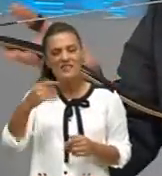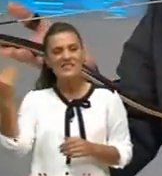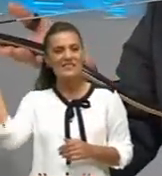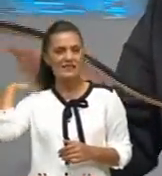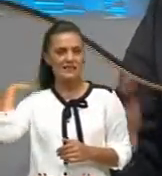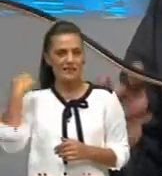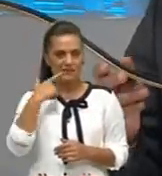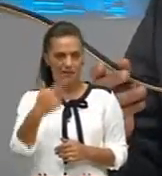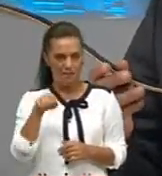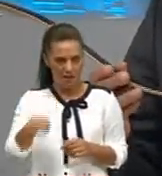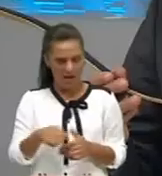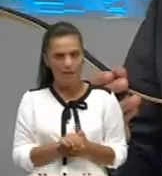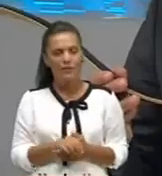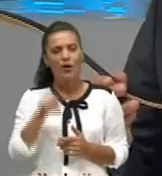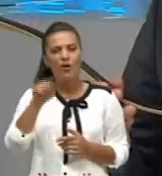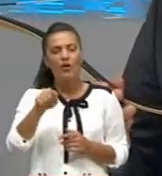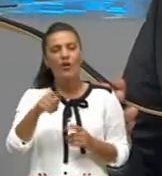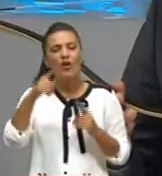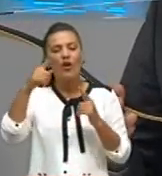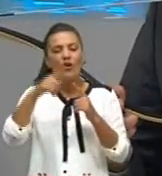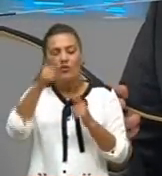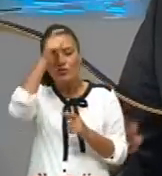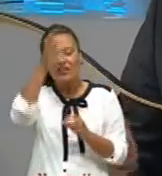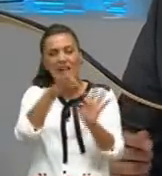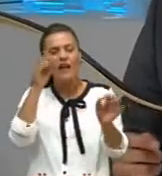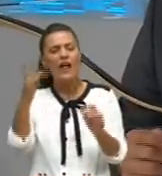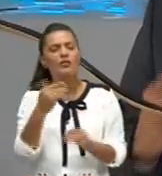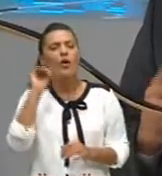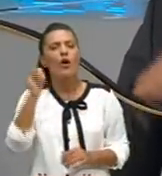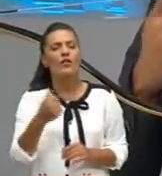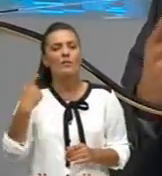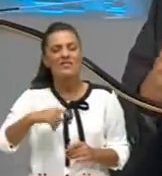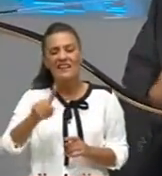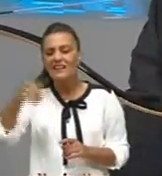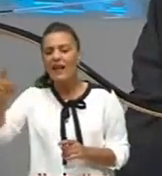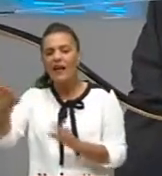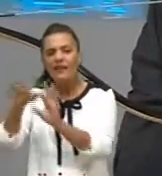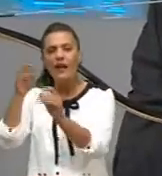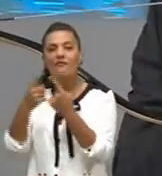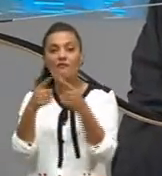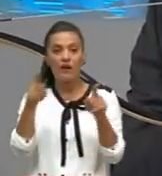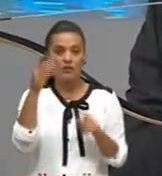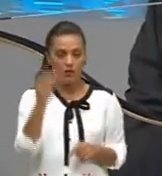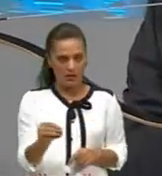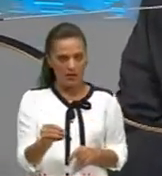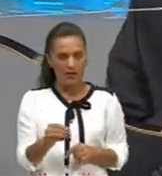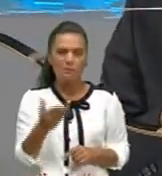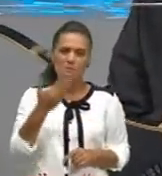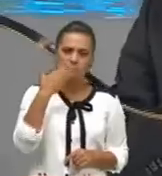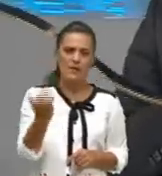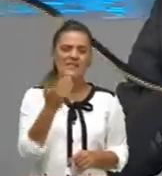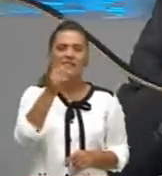sırtı. Şimdi Türk yaylarının en önemli özelliği dünyadaki diğer klasik yaylardan farklı olarak. Hı-hı.